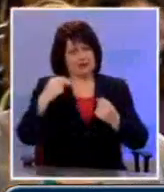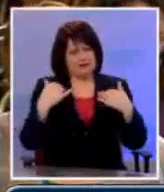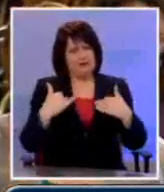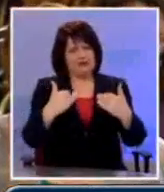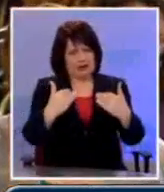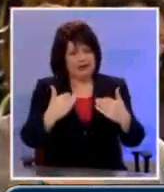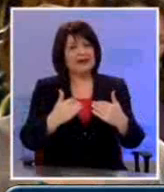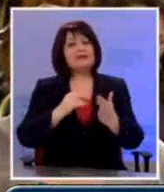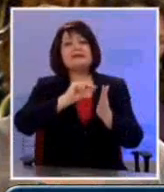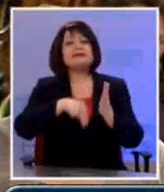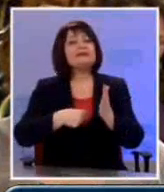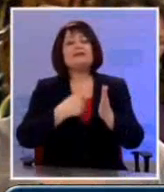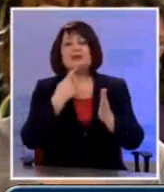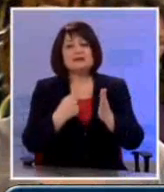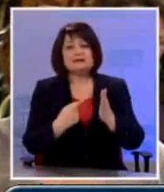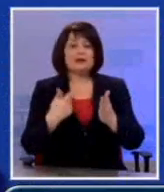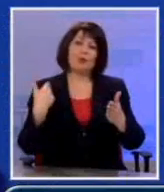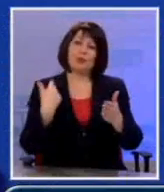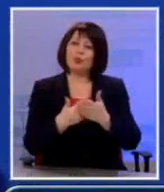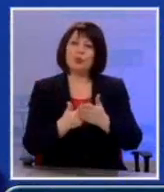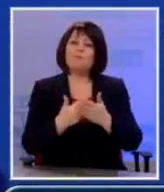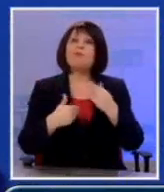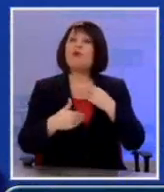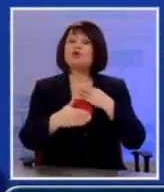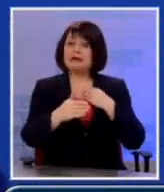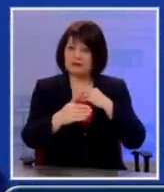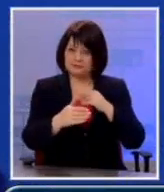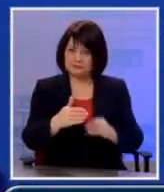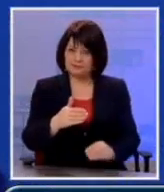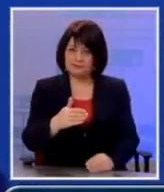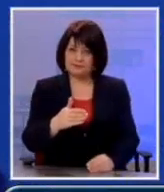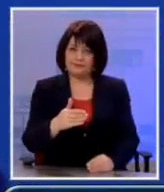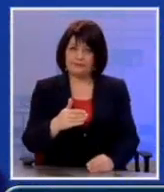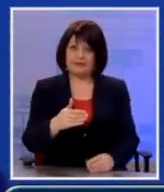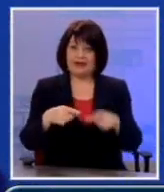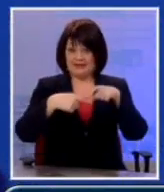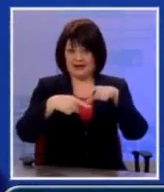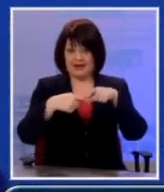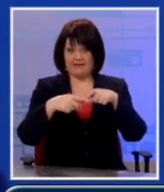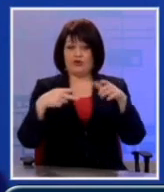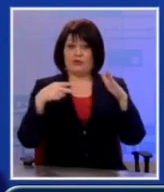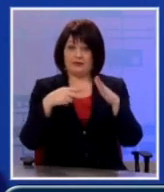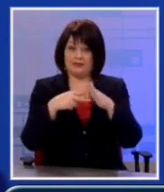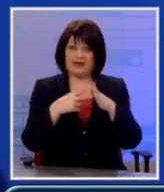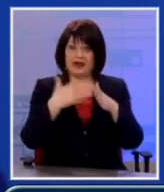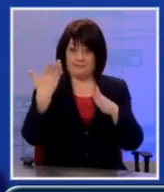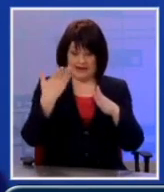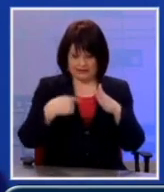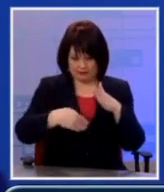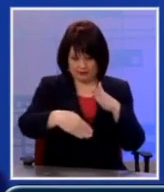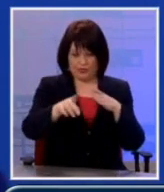Η σύμβαση αυτή λήγει στα τέλη του Δεκέμβρη του